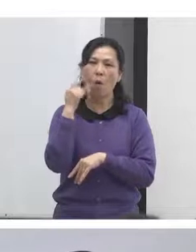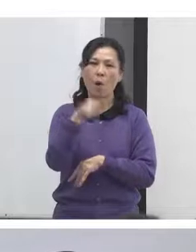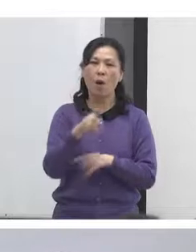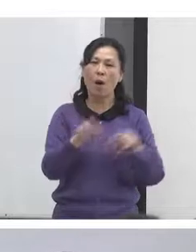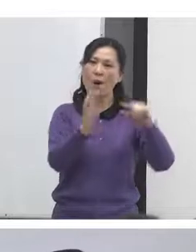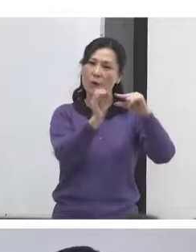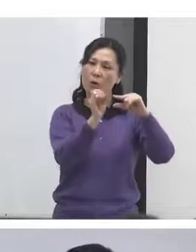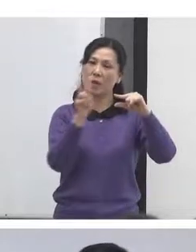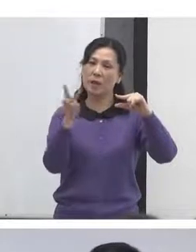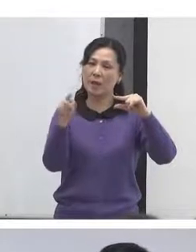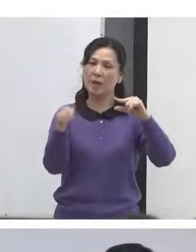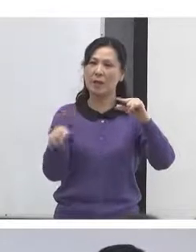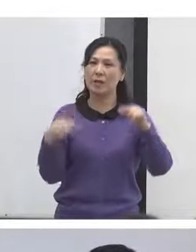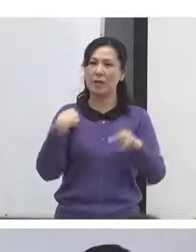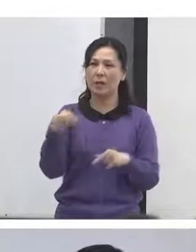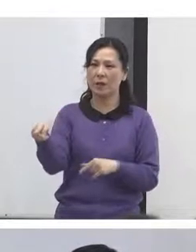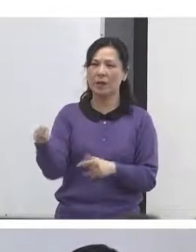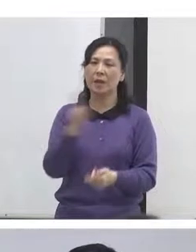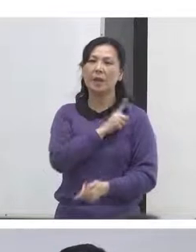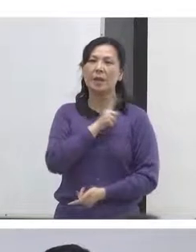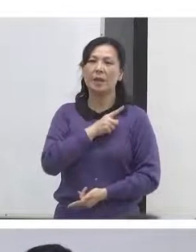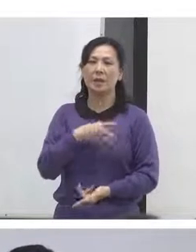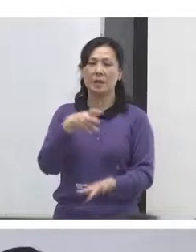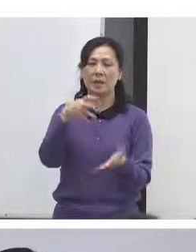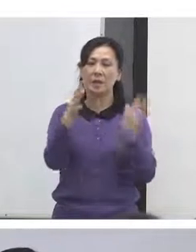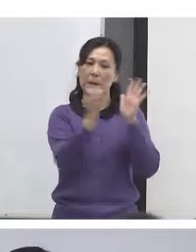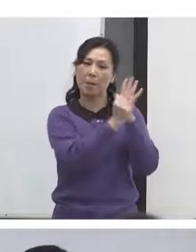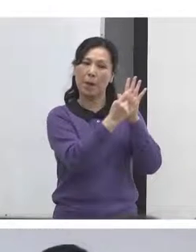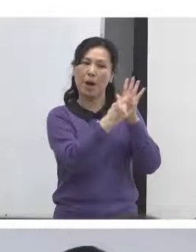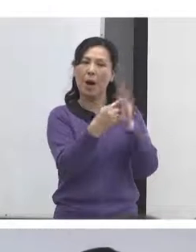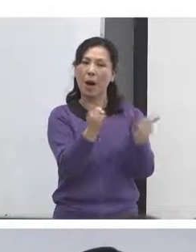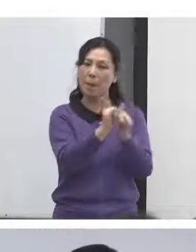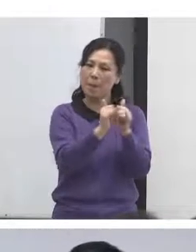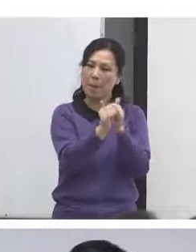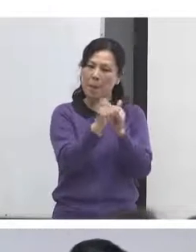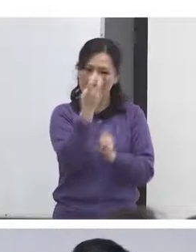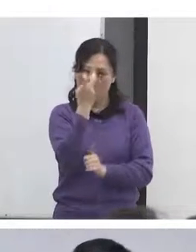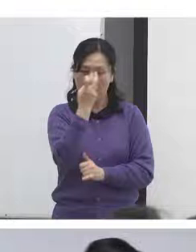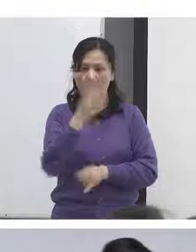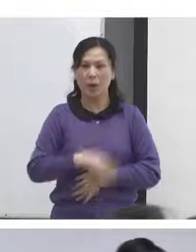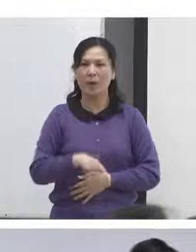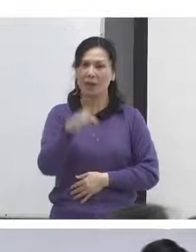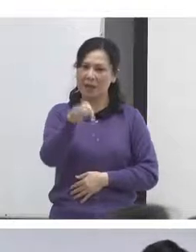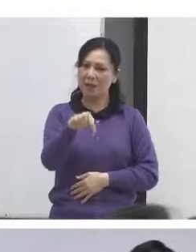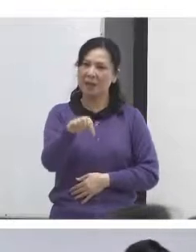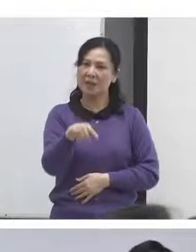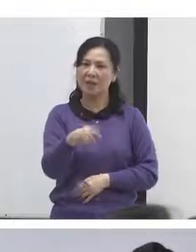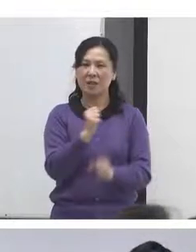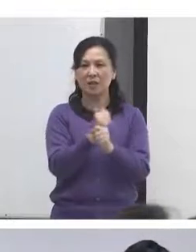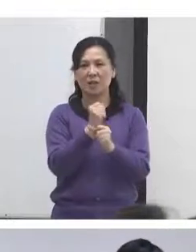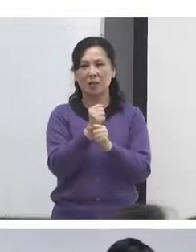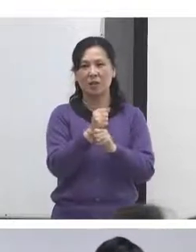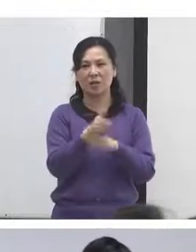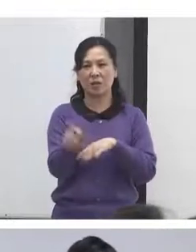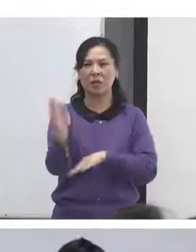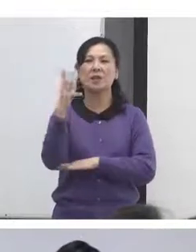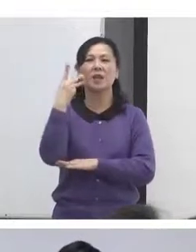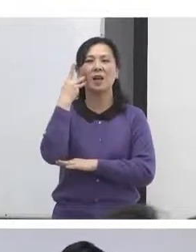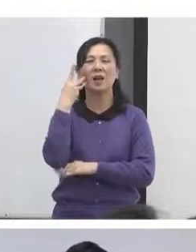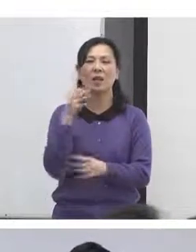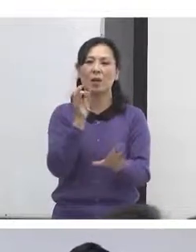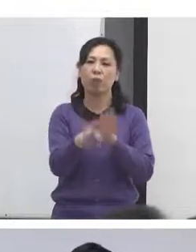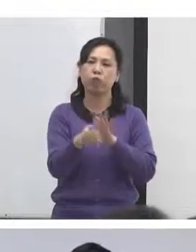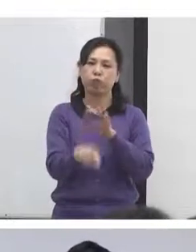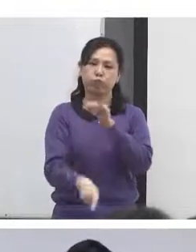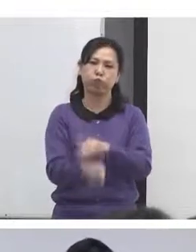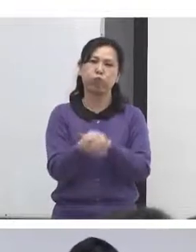明细后，自己重置登载在网络上供民众检验，虽然此行为违反了，就是是违反这支现金法的那个使用范